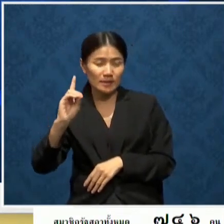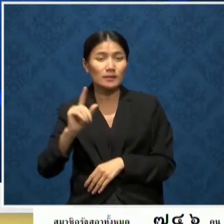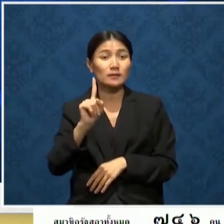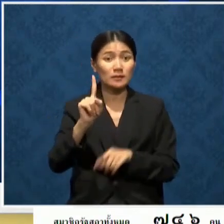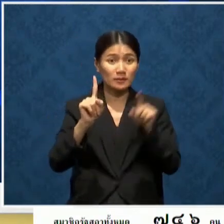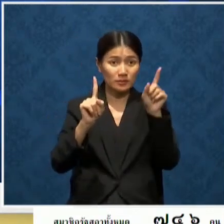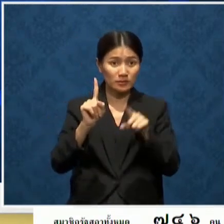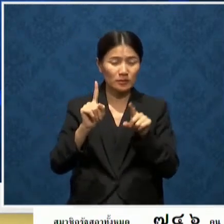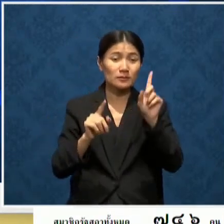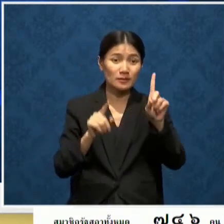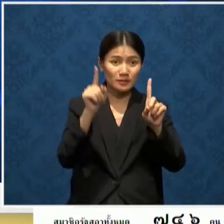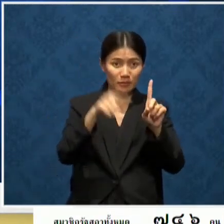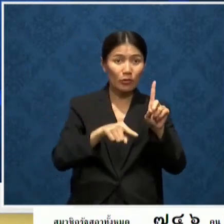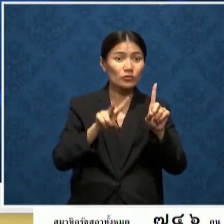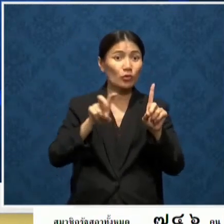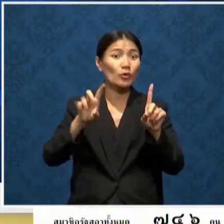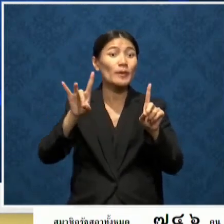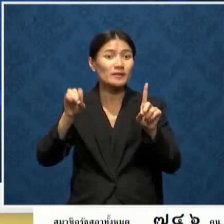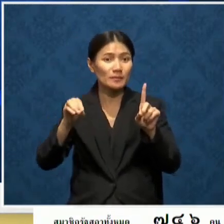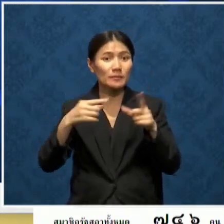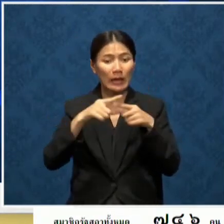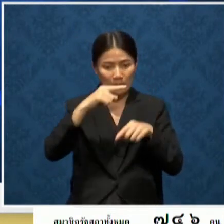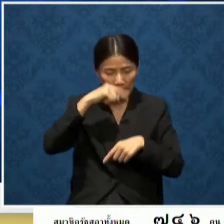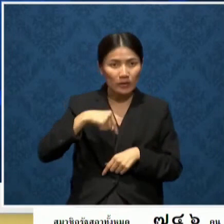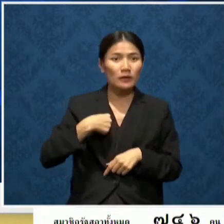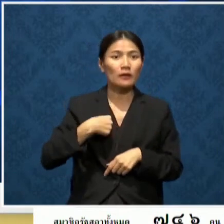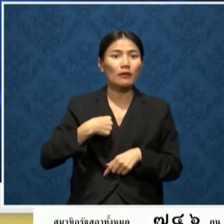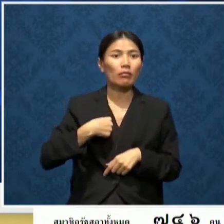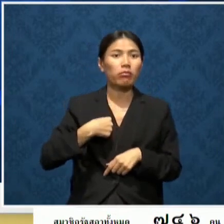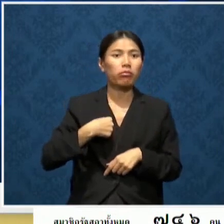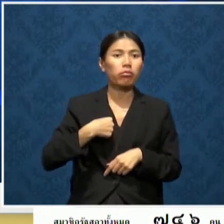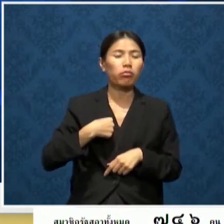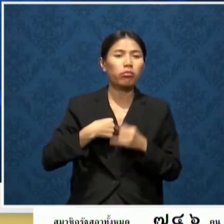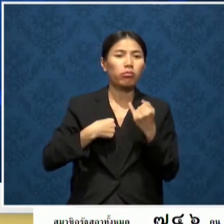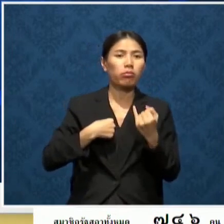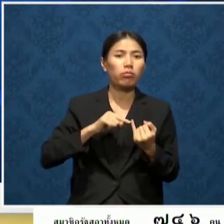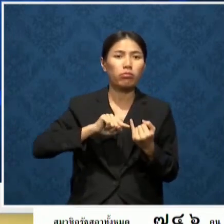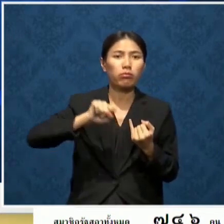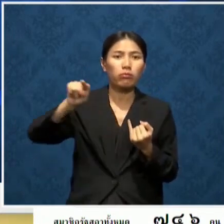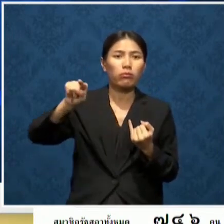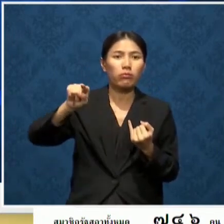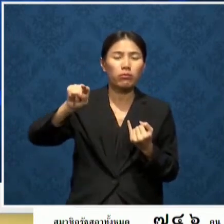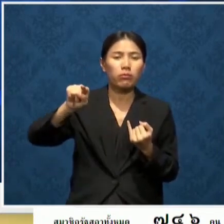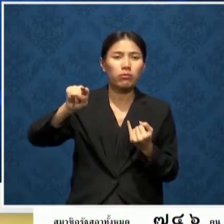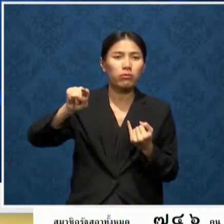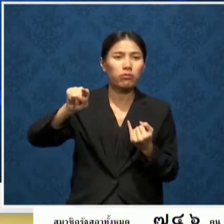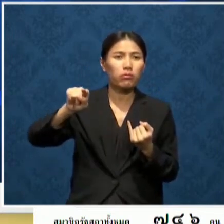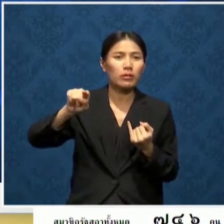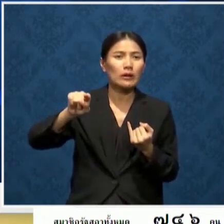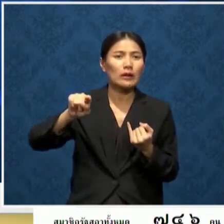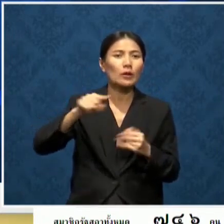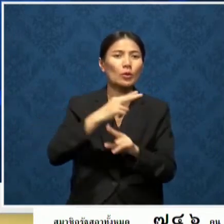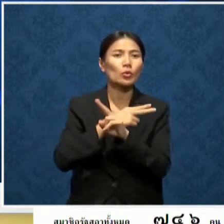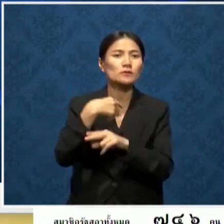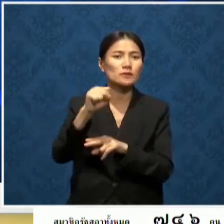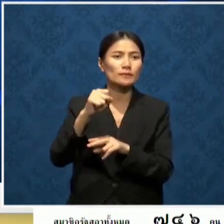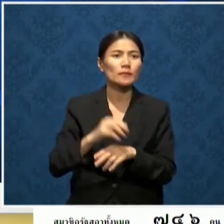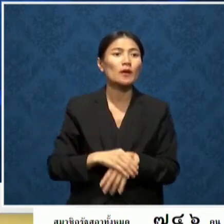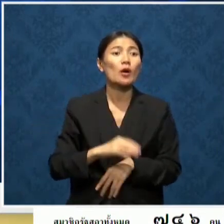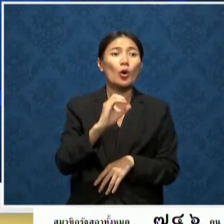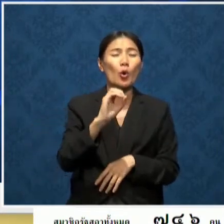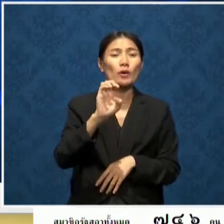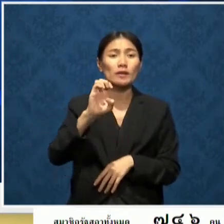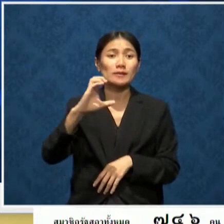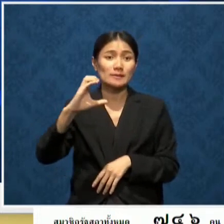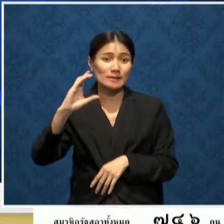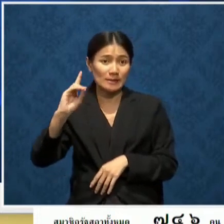80 คนแปวาไยแย่กวากลุมประเทศทจะเรินแล้ว 10 เท่าและสร้างไครับว่าตัเลข OECD ที่เข